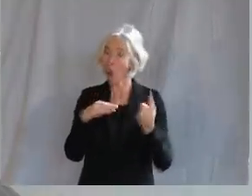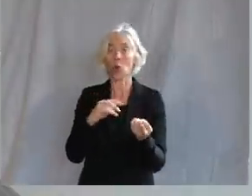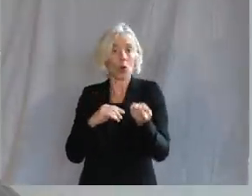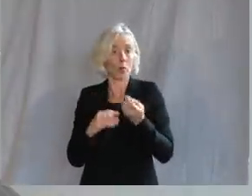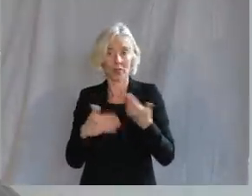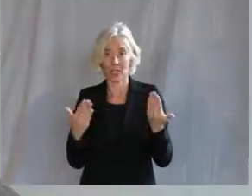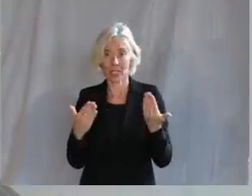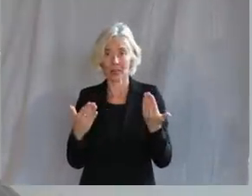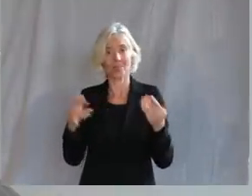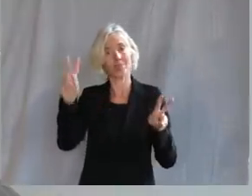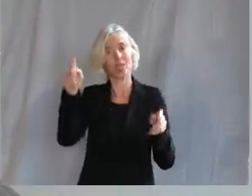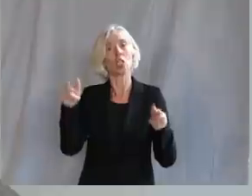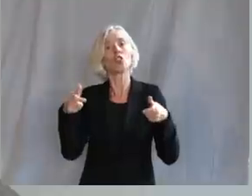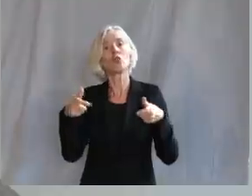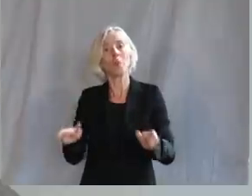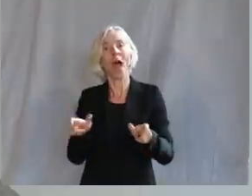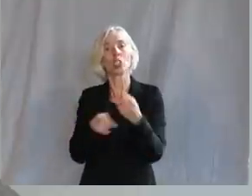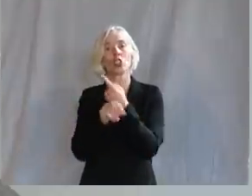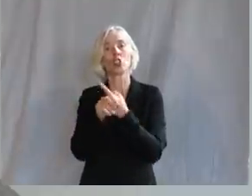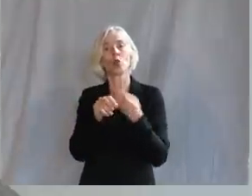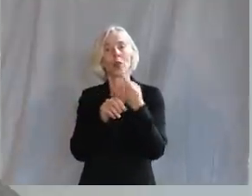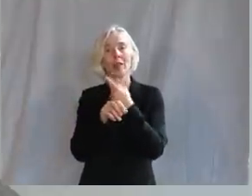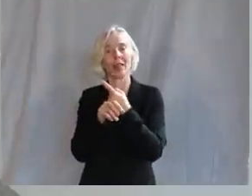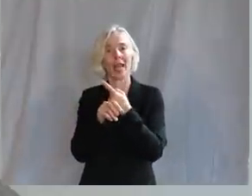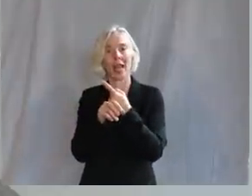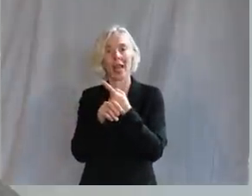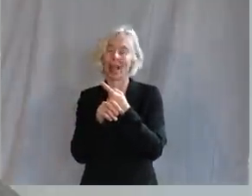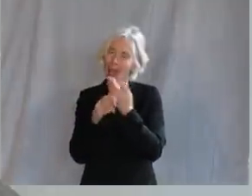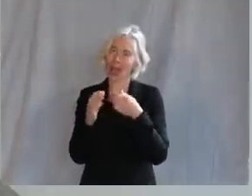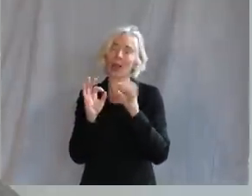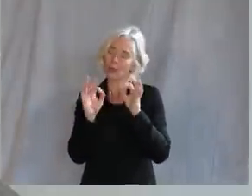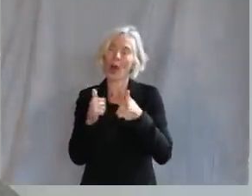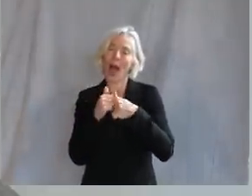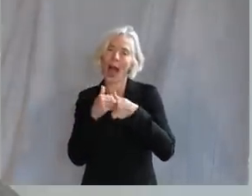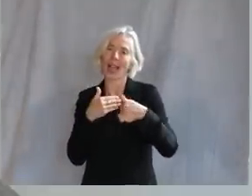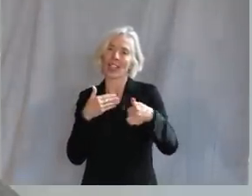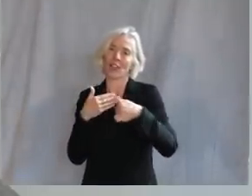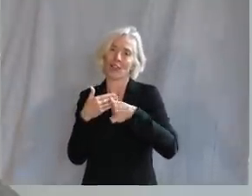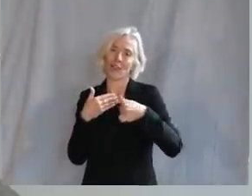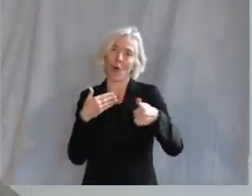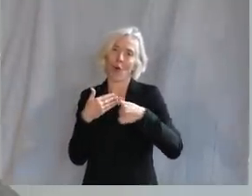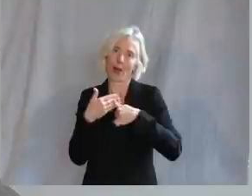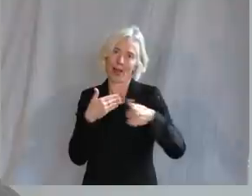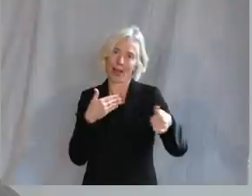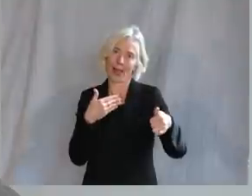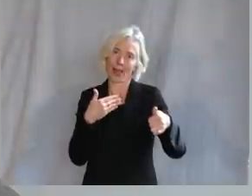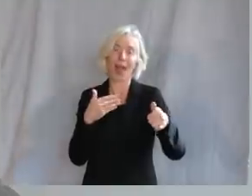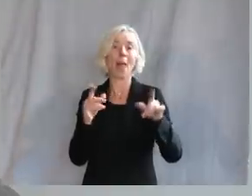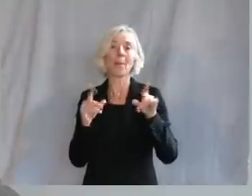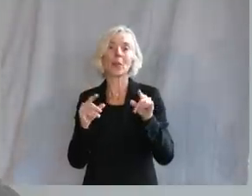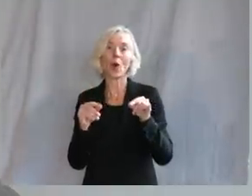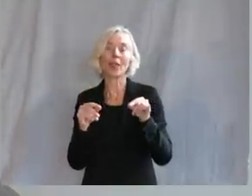die eben im besten Fall maximal für eine Woche halten wird. Das bedeutet also, dass die Abgabe